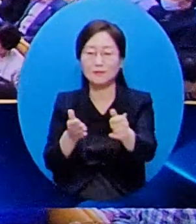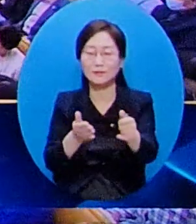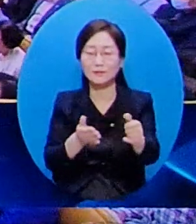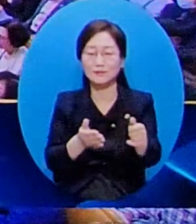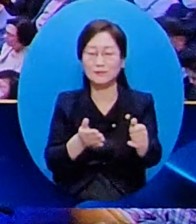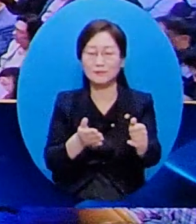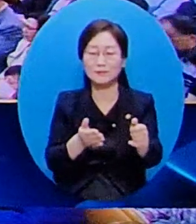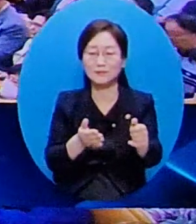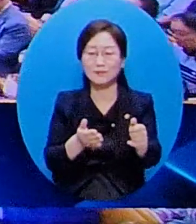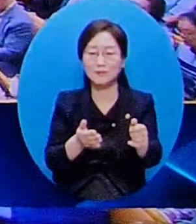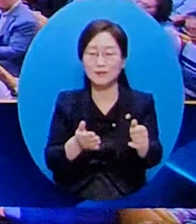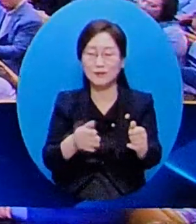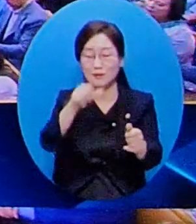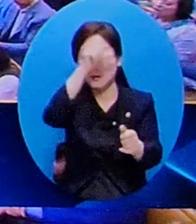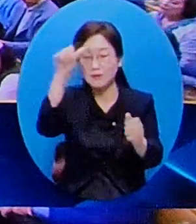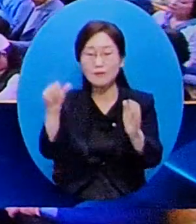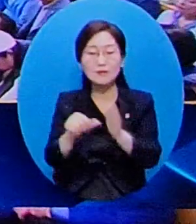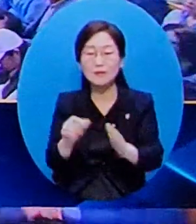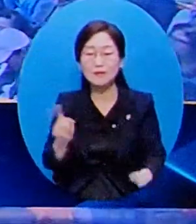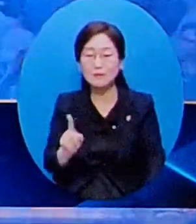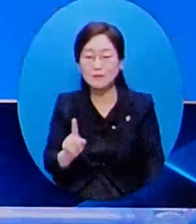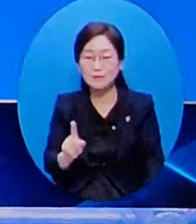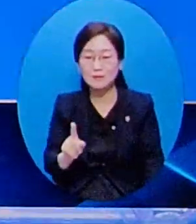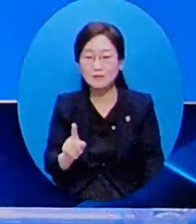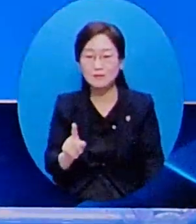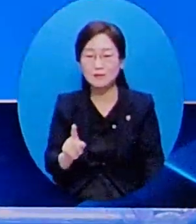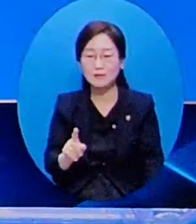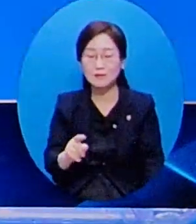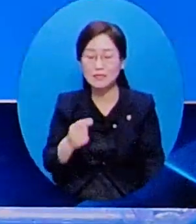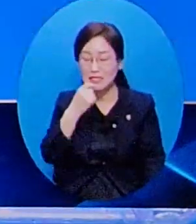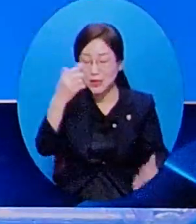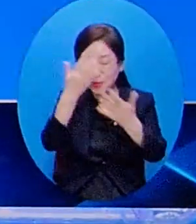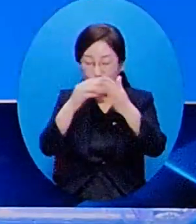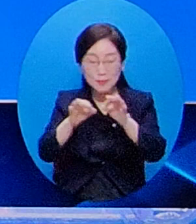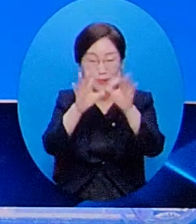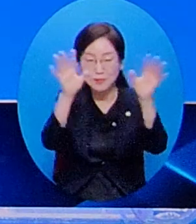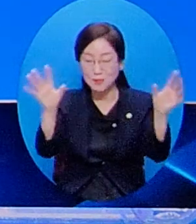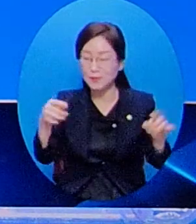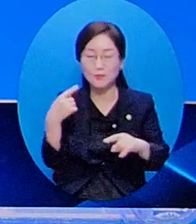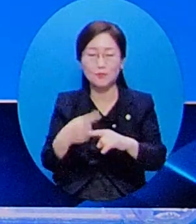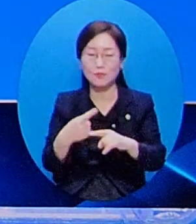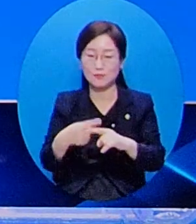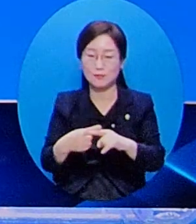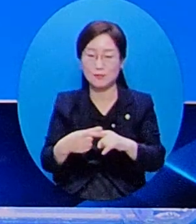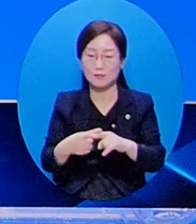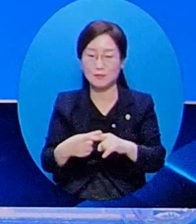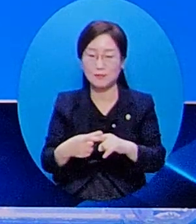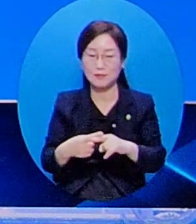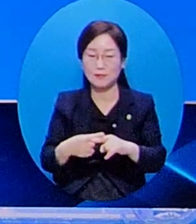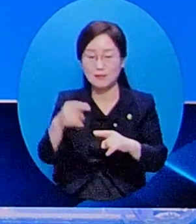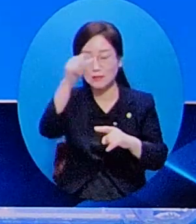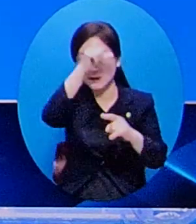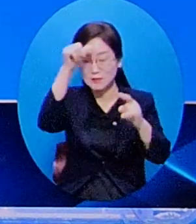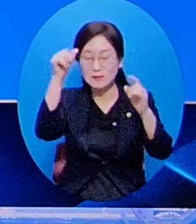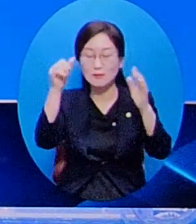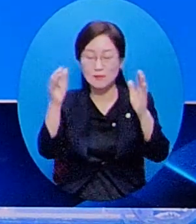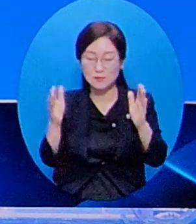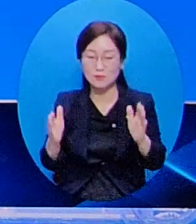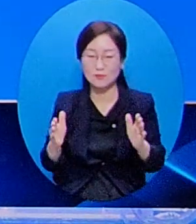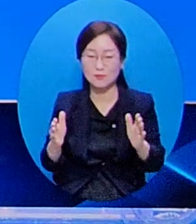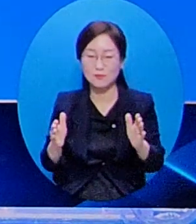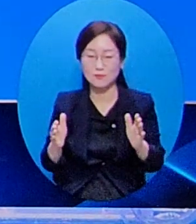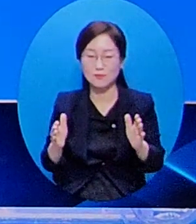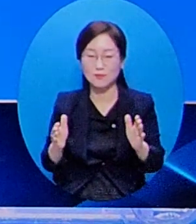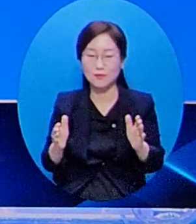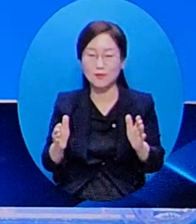유리해 주시기 바랍니다. 너 인생이 무엇이냐? 잠시 있다 사라지는 안개니라. 아침 안개처럼 쉬사라지는